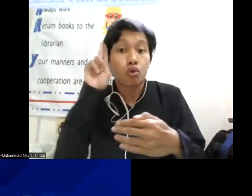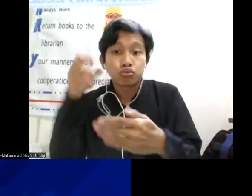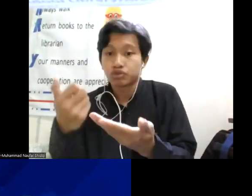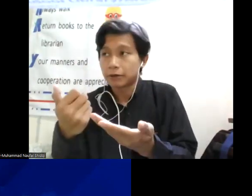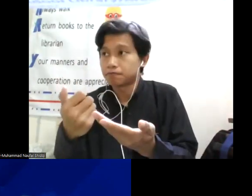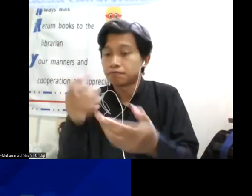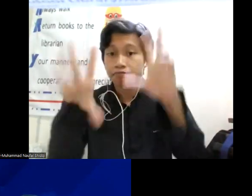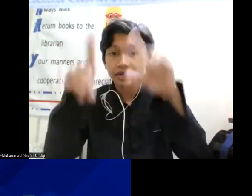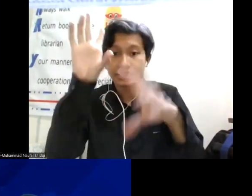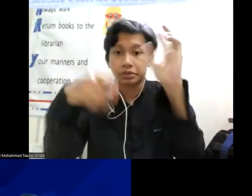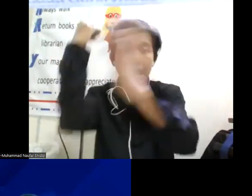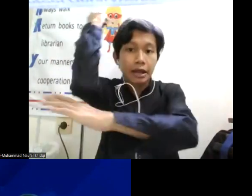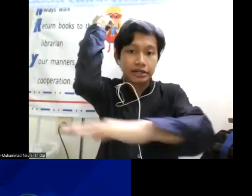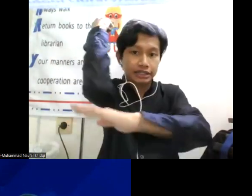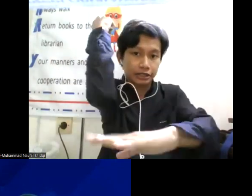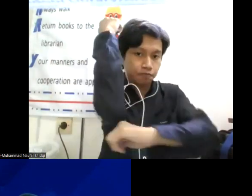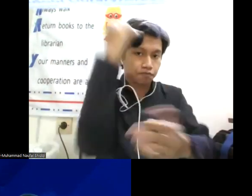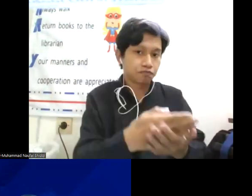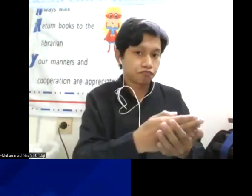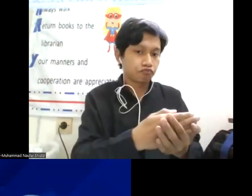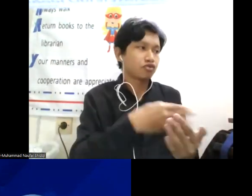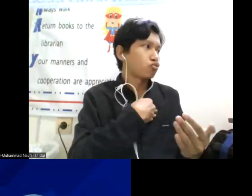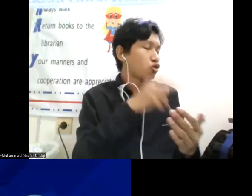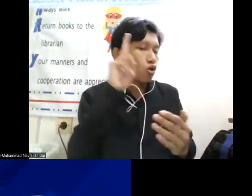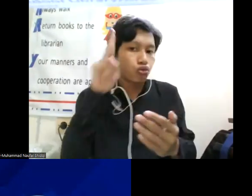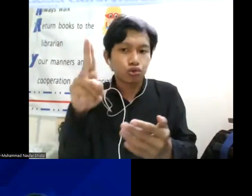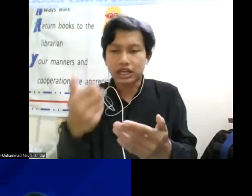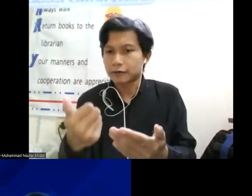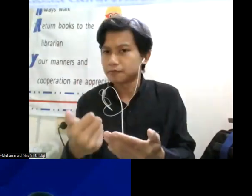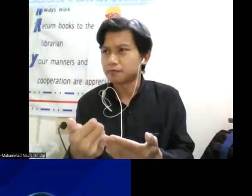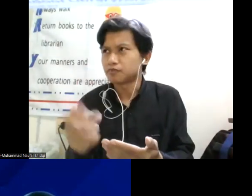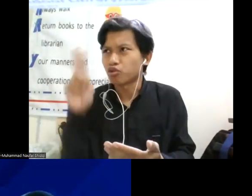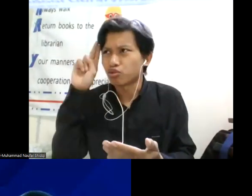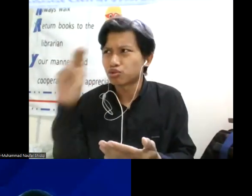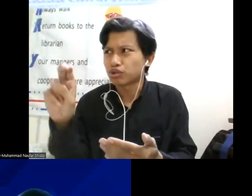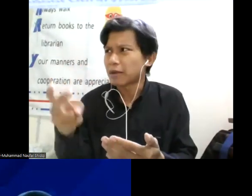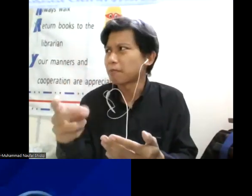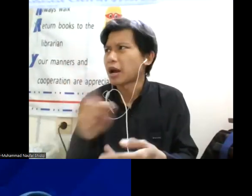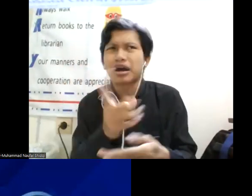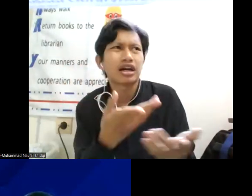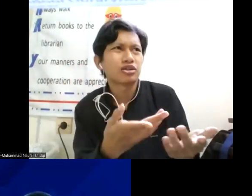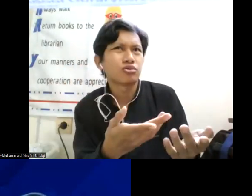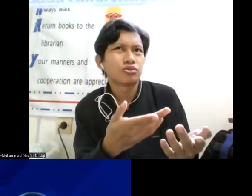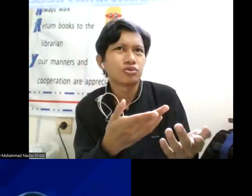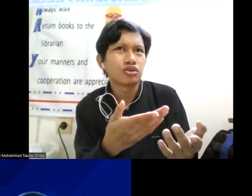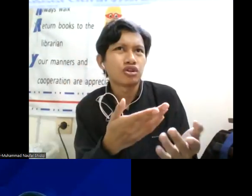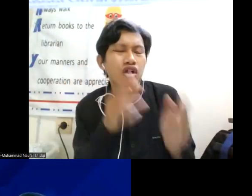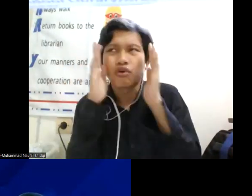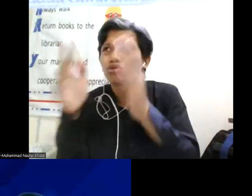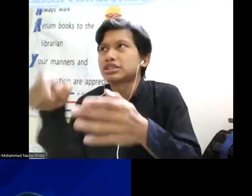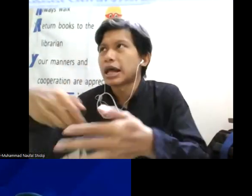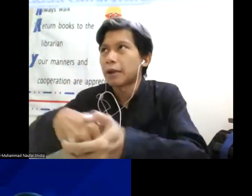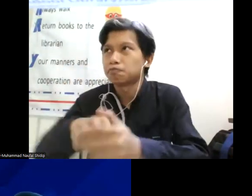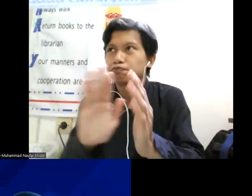yang reference Manager itu digunakan untuk yang dibatasi katanya kata dalam artikel tersebut